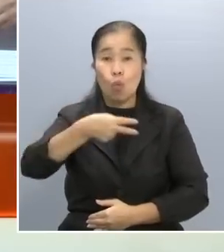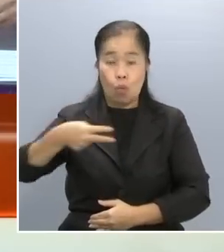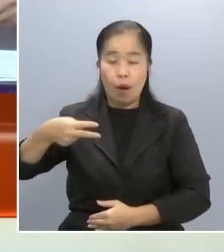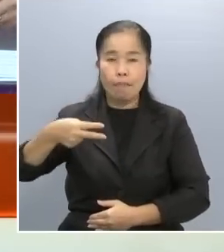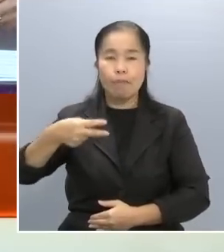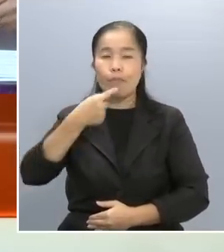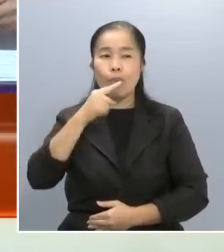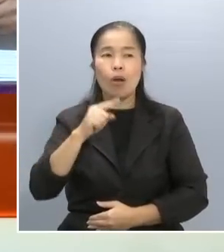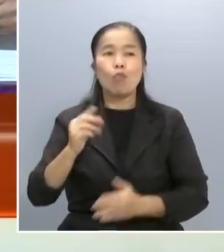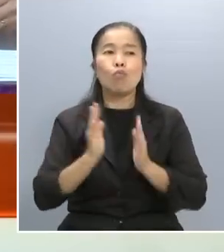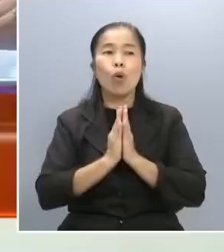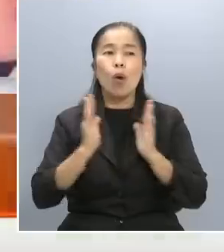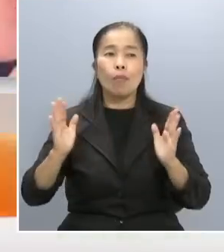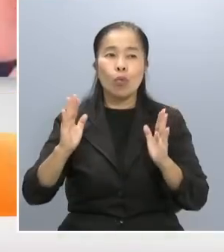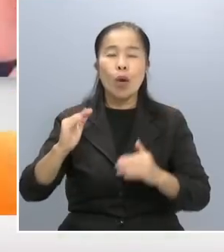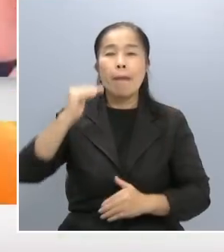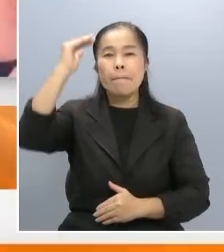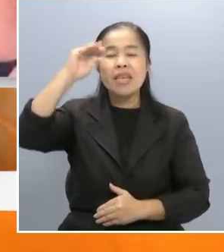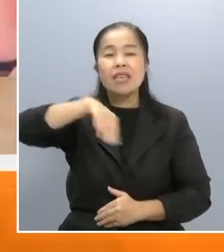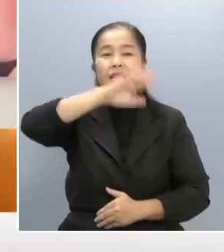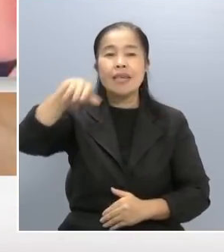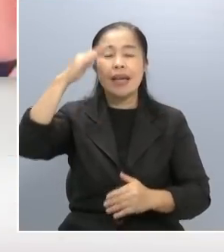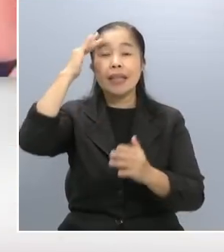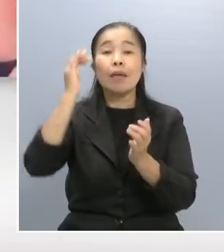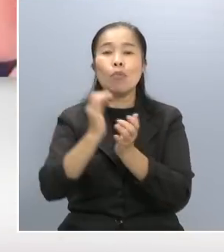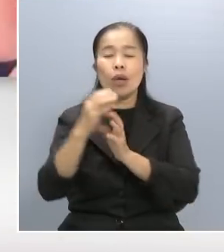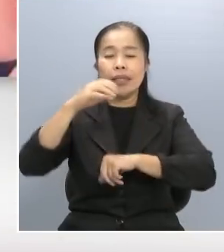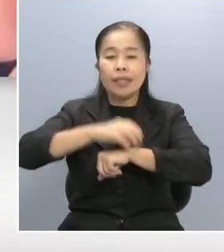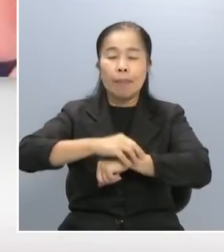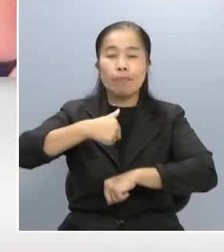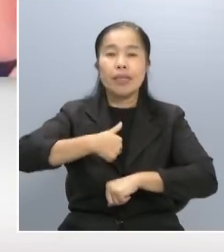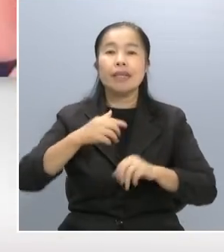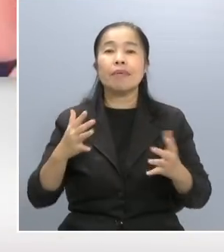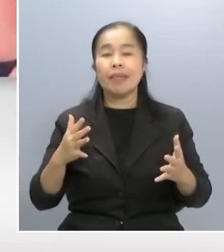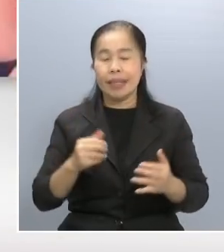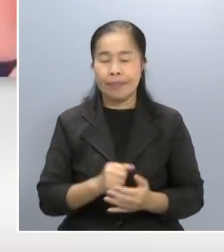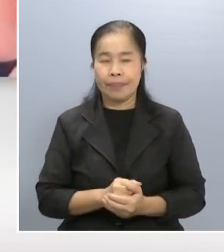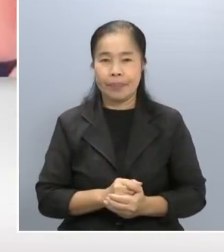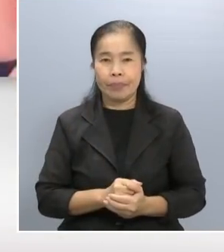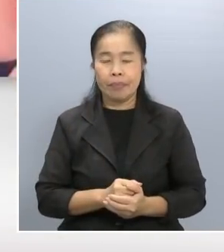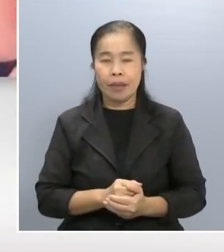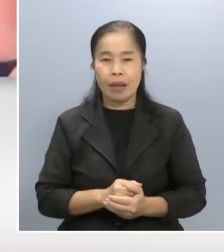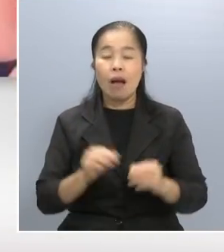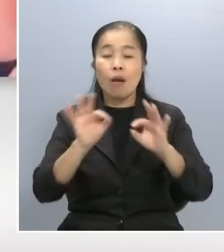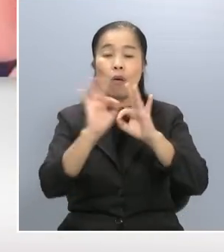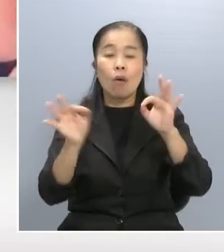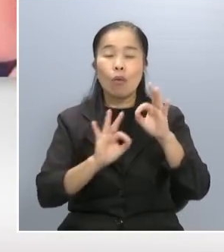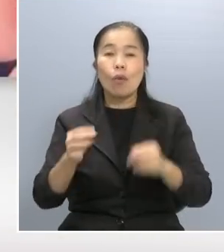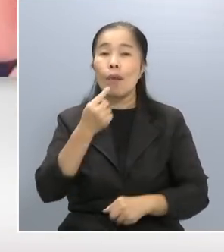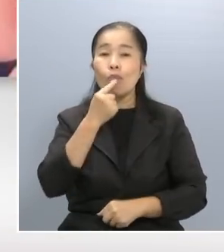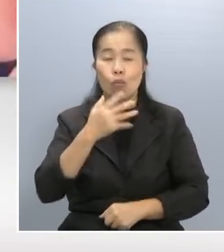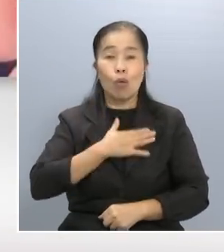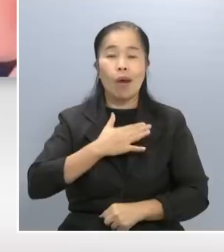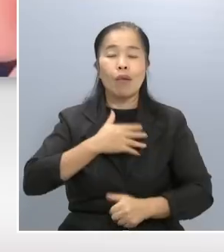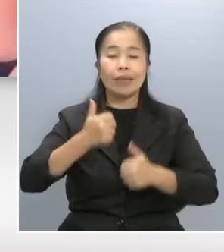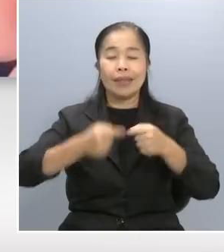ขอบคุณพี่ๆตำรวจมากเลยนะคะที่ไม่จับหนูโดยข้อความเป็นข้อความของเธอเองนี่แหละ